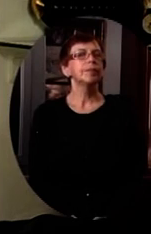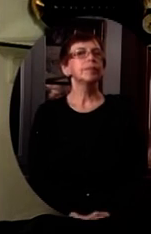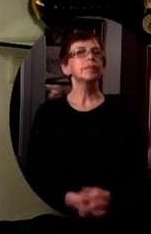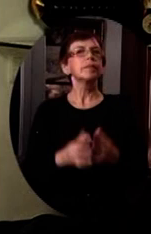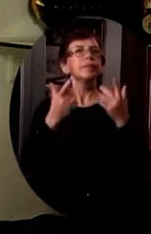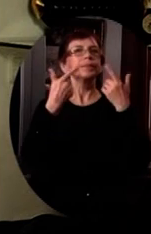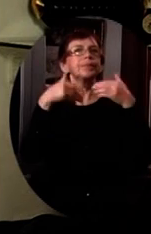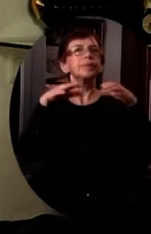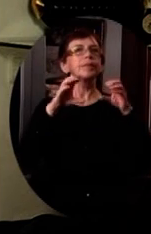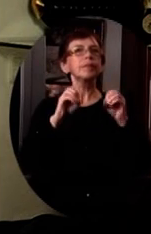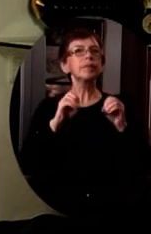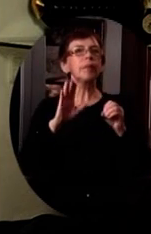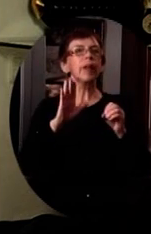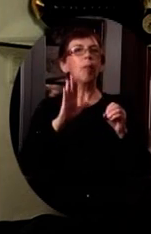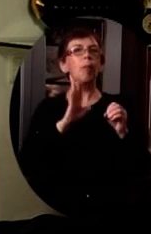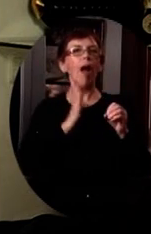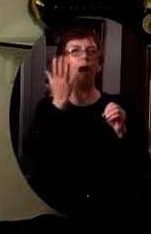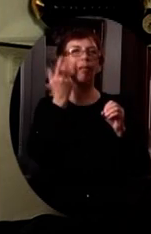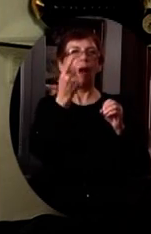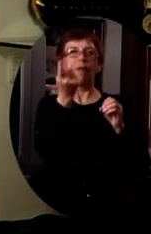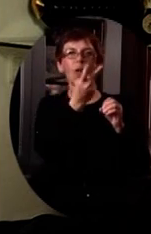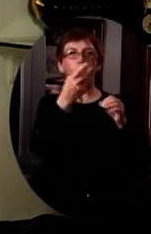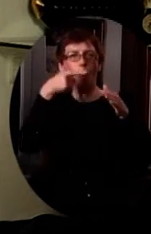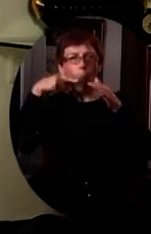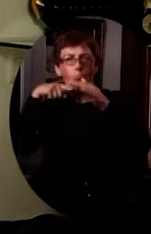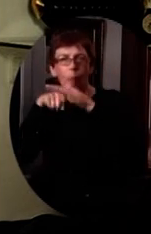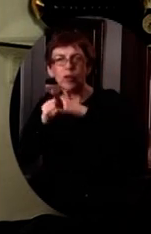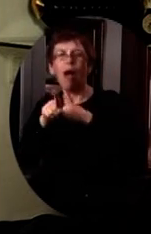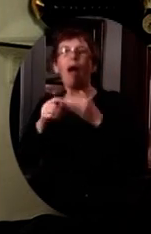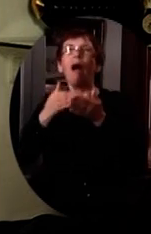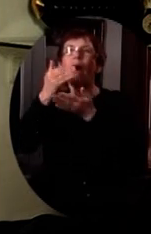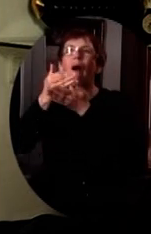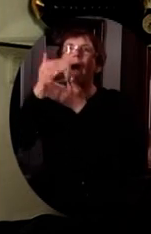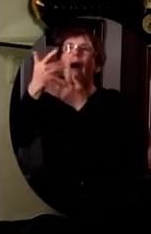איפה הייתם כשברחתם?